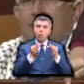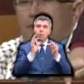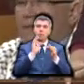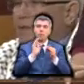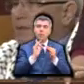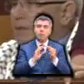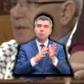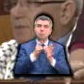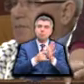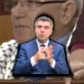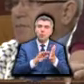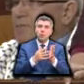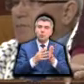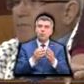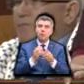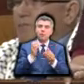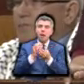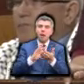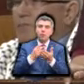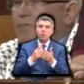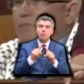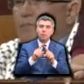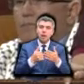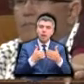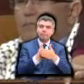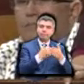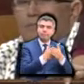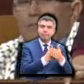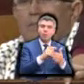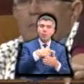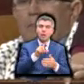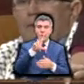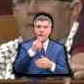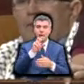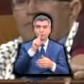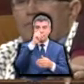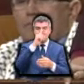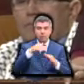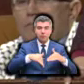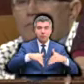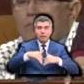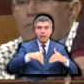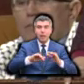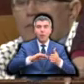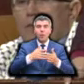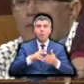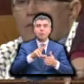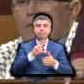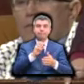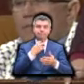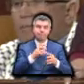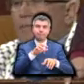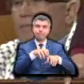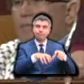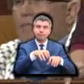مقتضيات مدونة السير الجديدة، علما أن حوادث السير لا زالت في ارتفاع مهول وطرقنا ما زالت على حالها بل الأسوأ، خصوصا